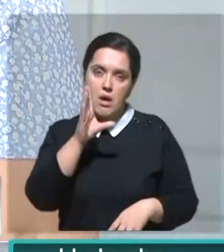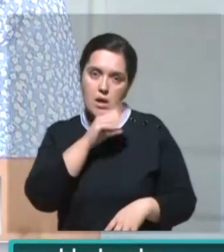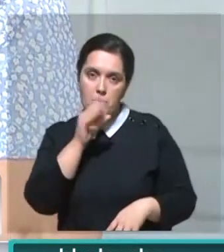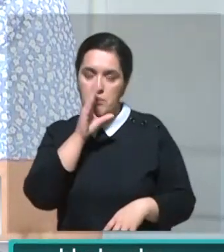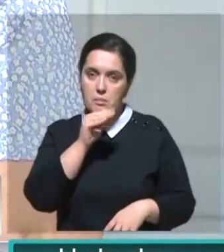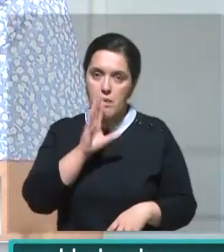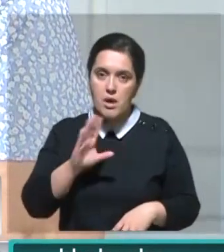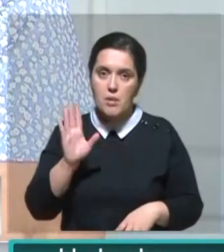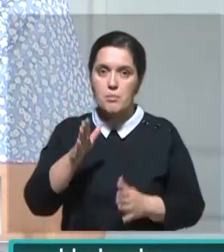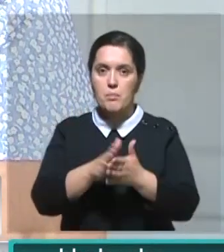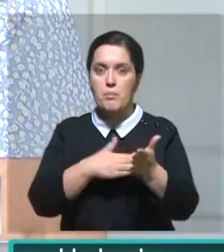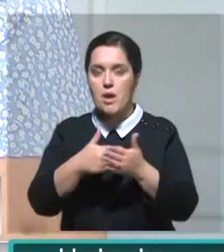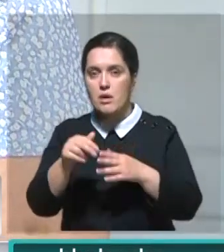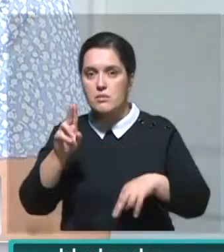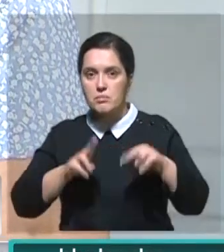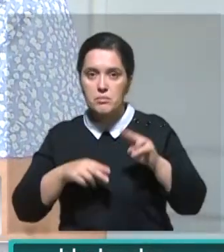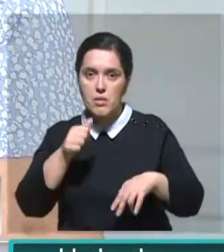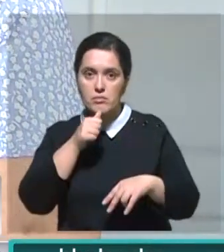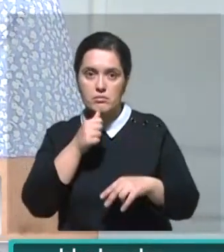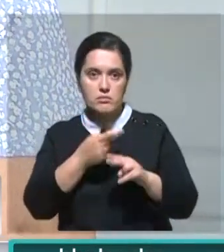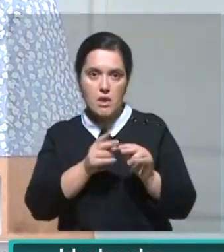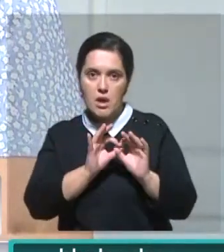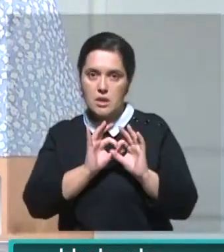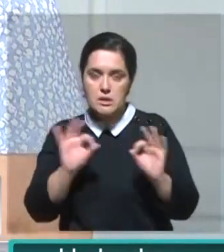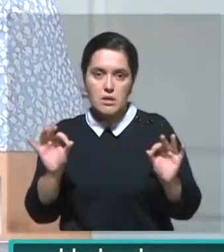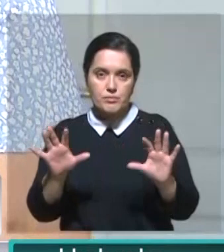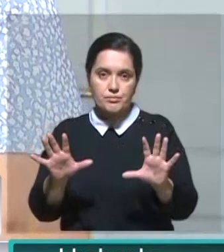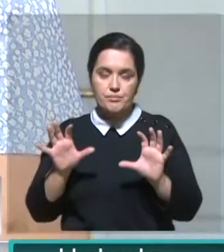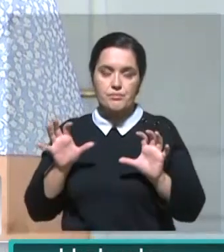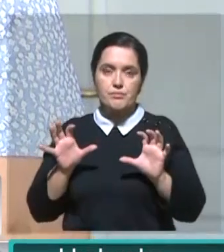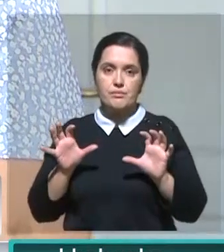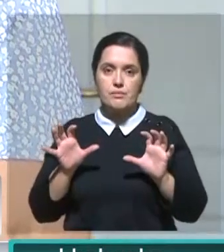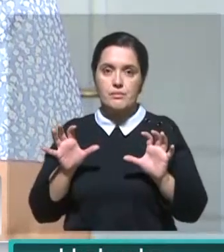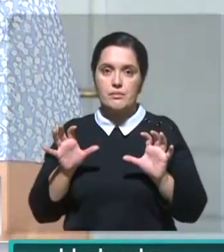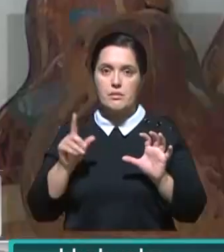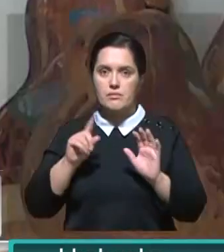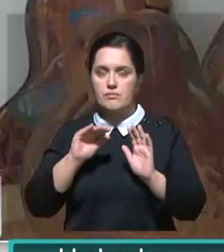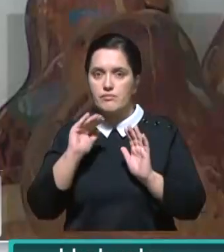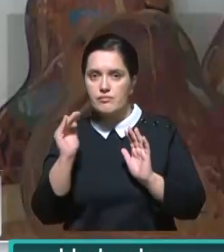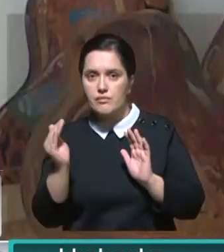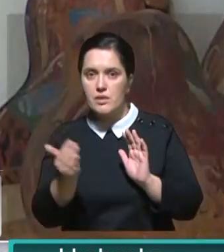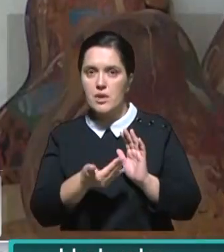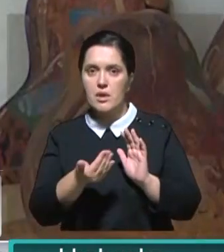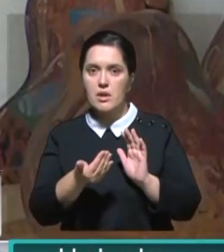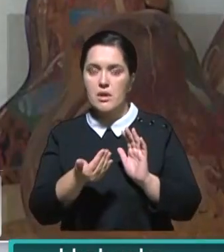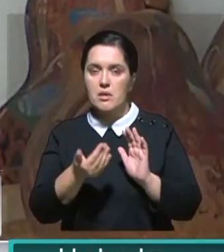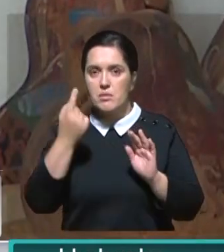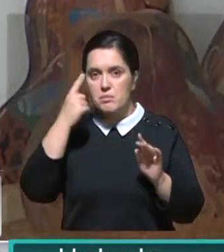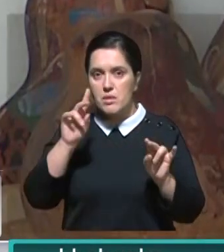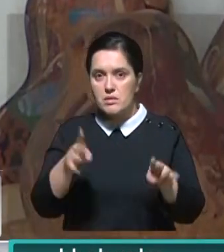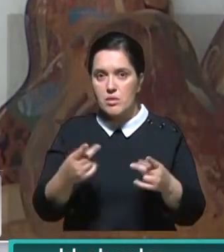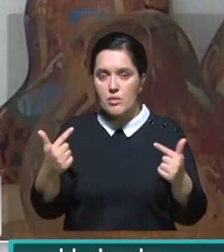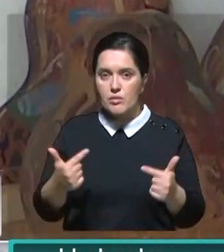И вот масляный попробовала, прям идеально ложится, и еще там фона особо придумывать не